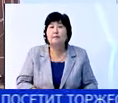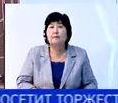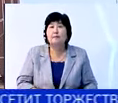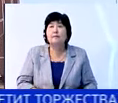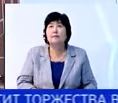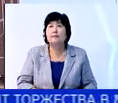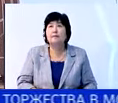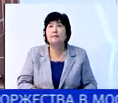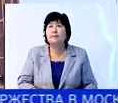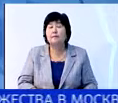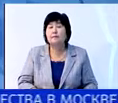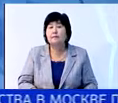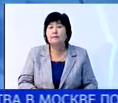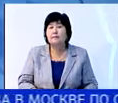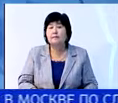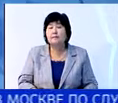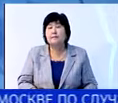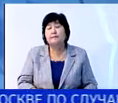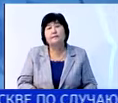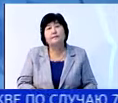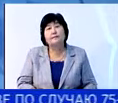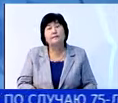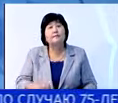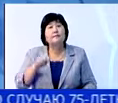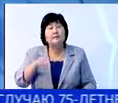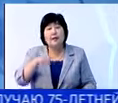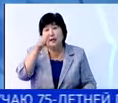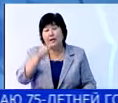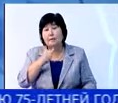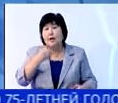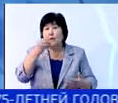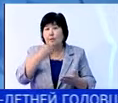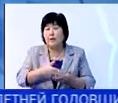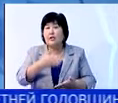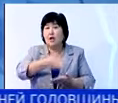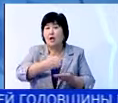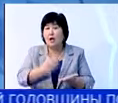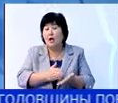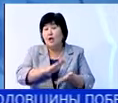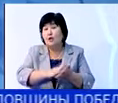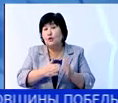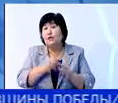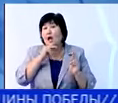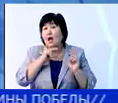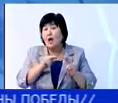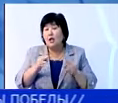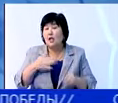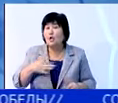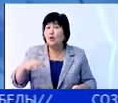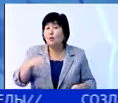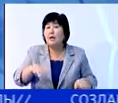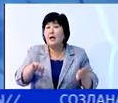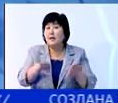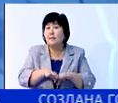Сатпай, телеканал «Кызылорда». С этого месяца подорожал хлеб, но ситуация на контроле. Наша область вместе